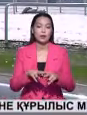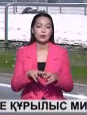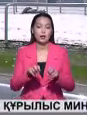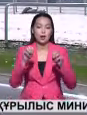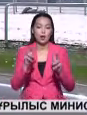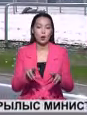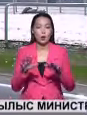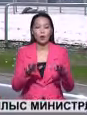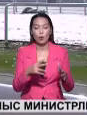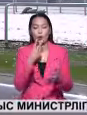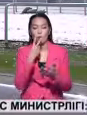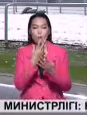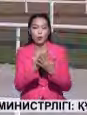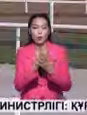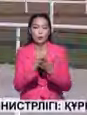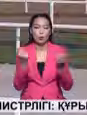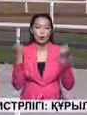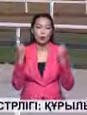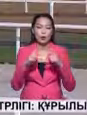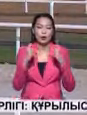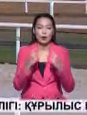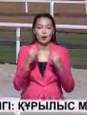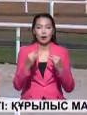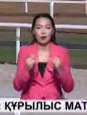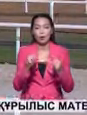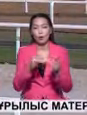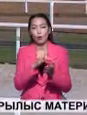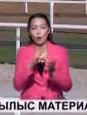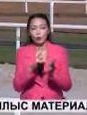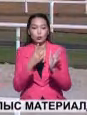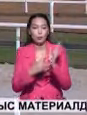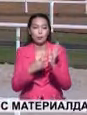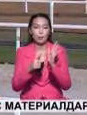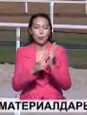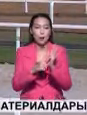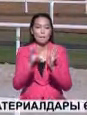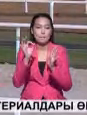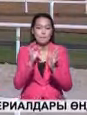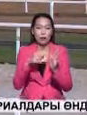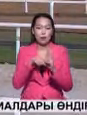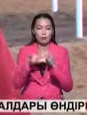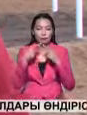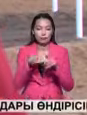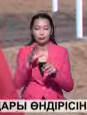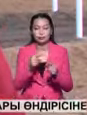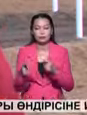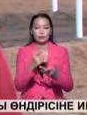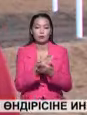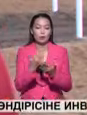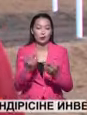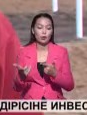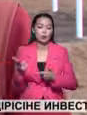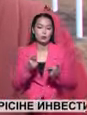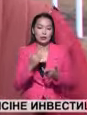орындар белгіленген. Аталмыш спорттық кешендер мен инфрақұрылымдар 95%-ға дайын. Спорттық инфрақұрылымдар дайын. Ең соңғы сызбалары